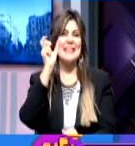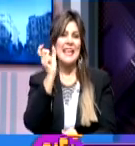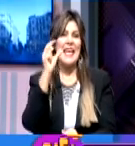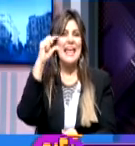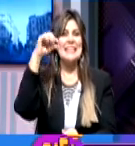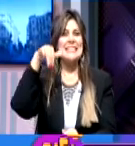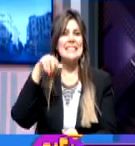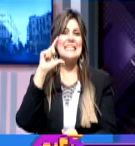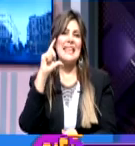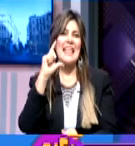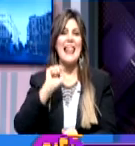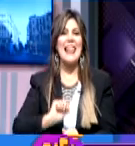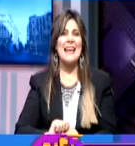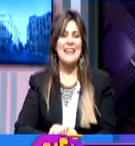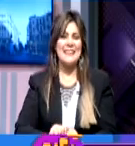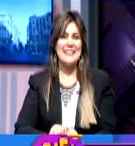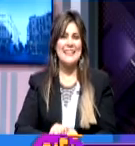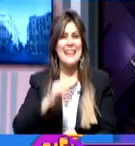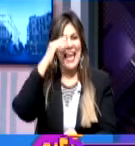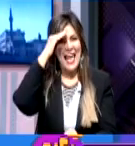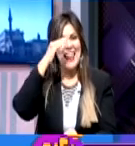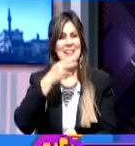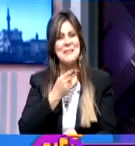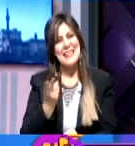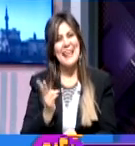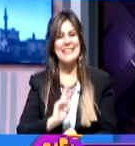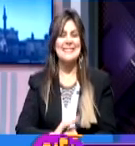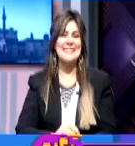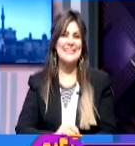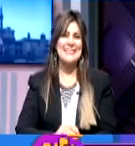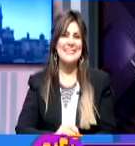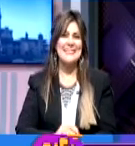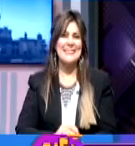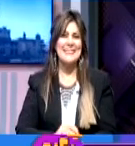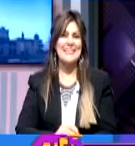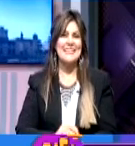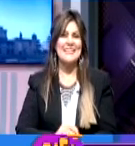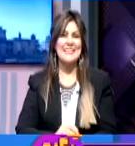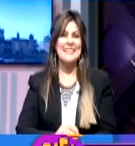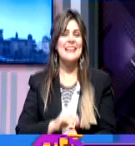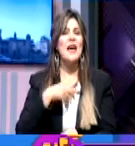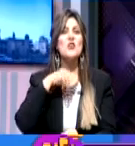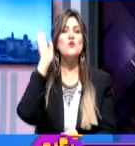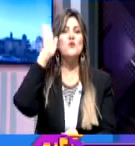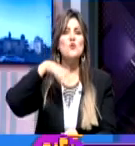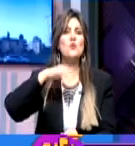ألو. أيوة يا فندم، أهلا وسهلا. أهلا بحضرتك أستاذ عبد الحليم.